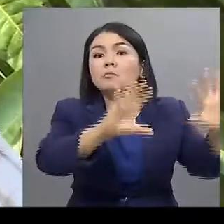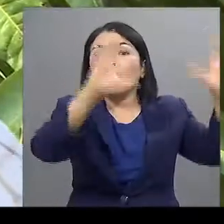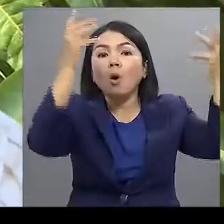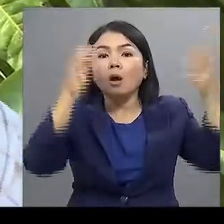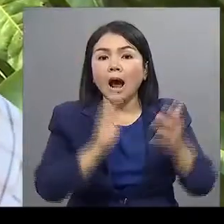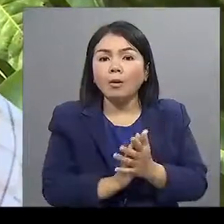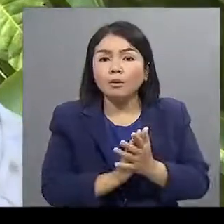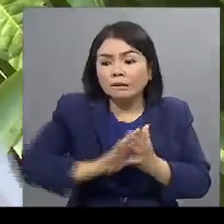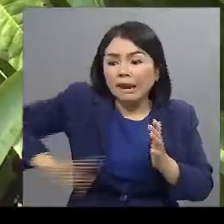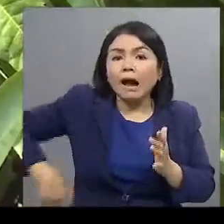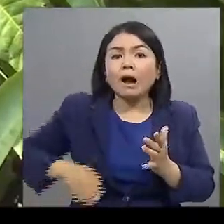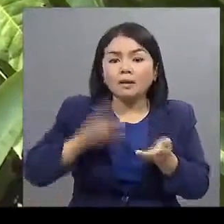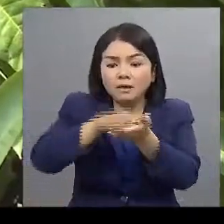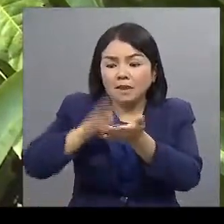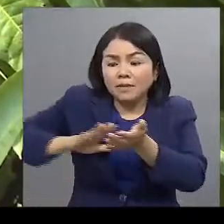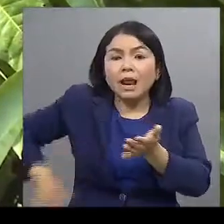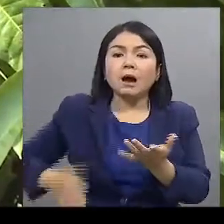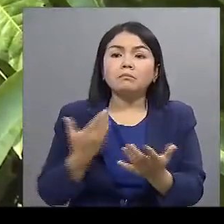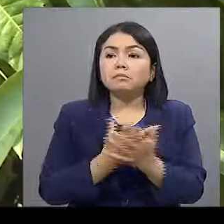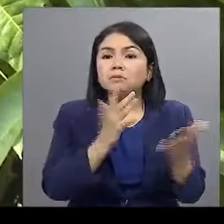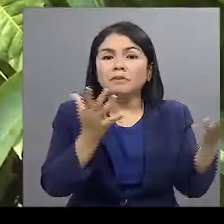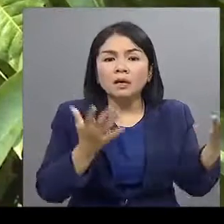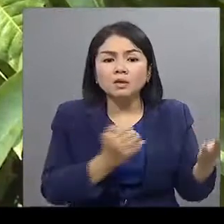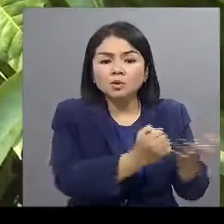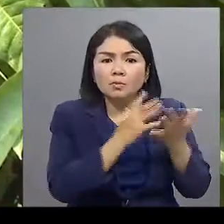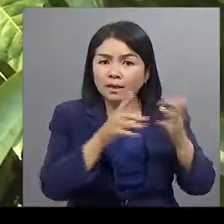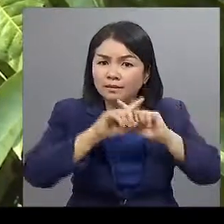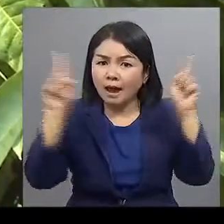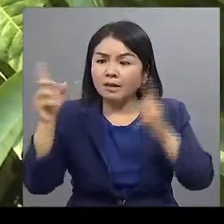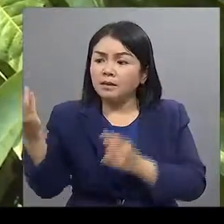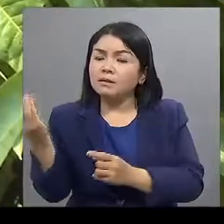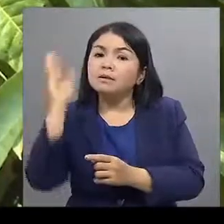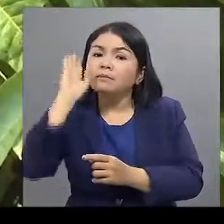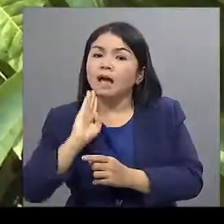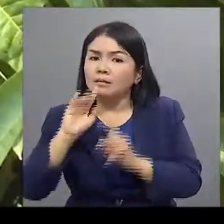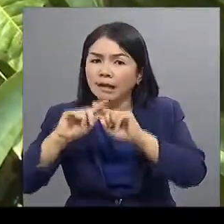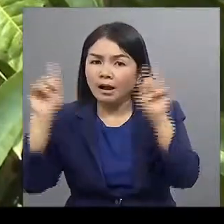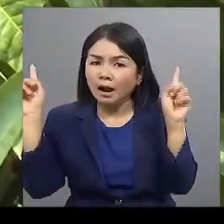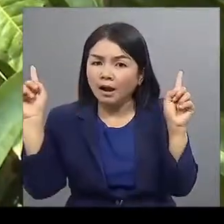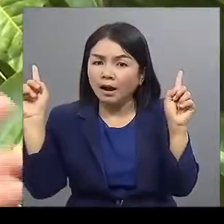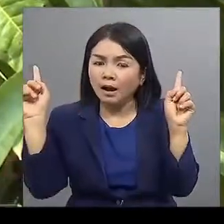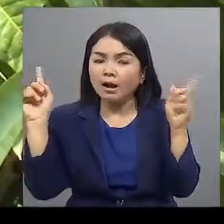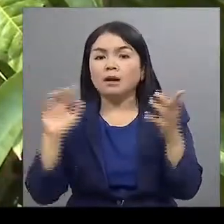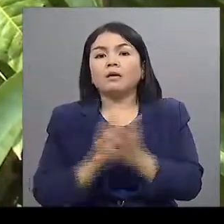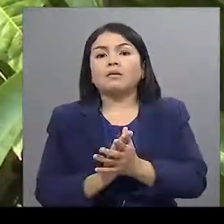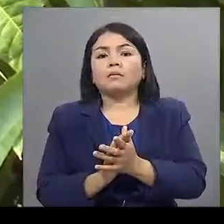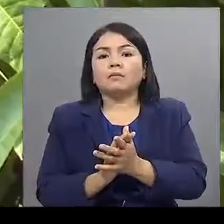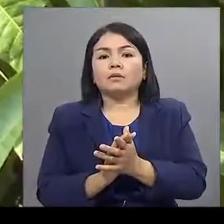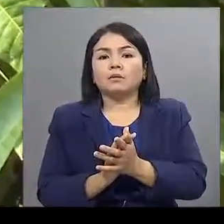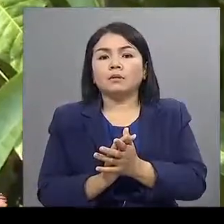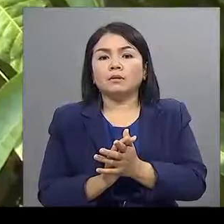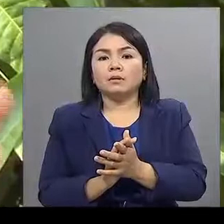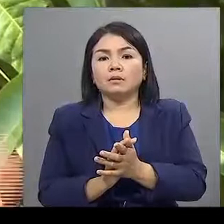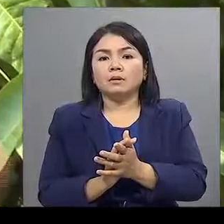ๆก็อดซึ่งมันต่างกับลำไยนะน่าจะเป็นการอุดหนุนมาที่ปริมาณไร่